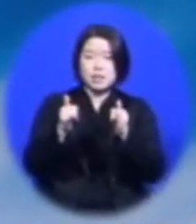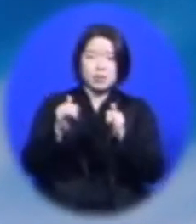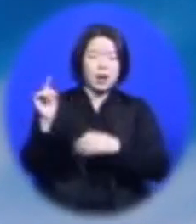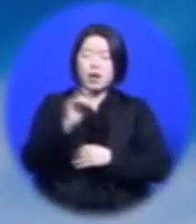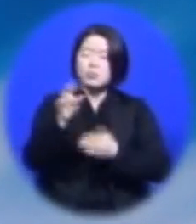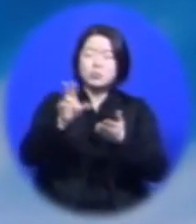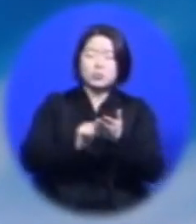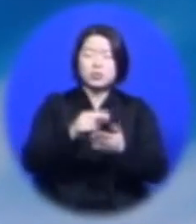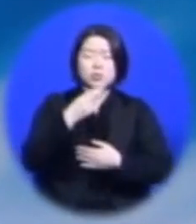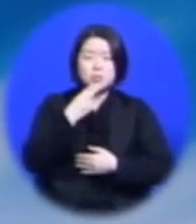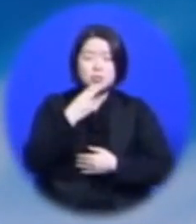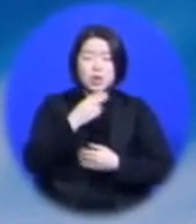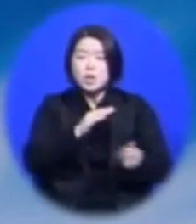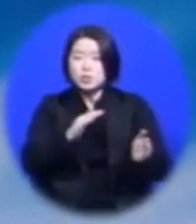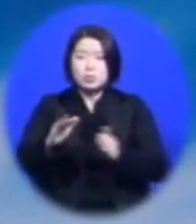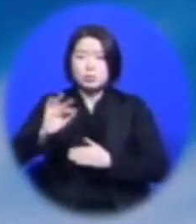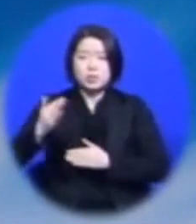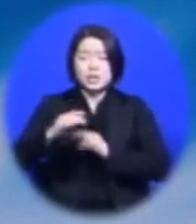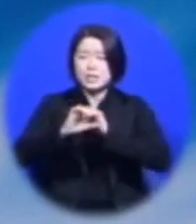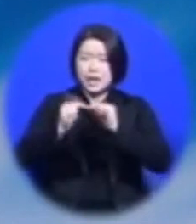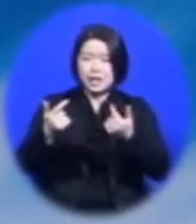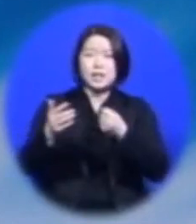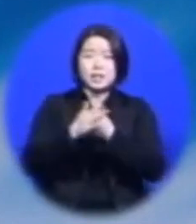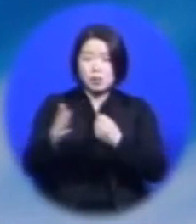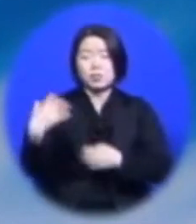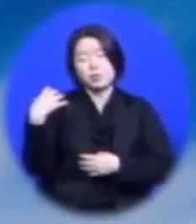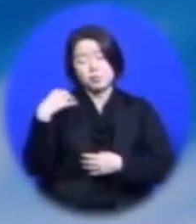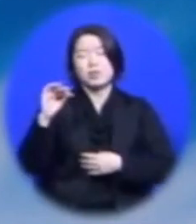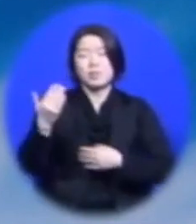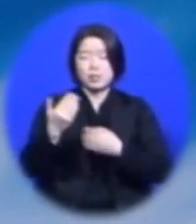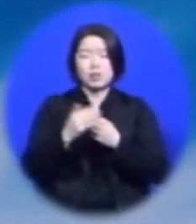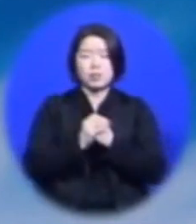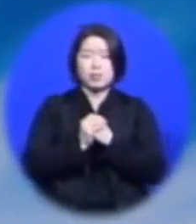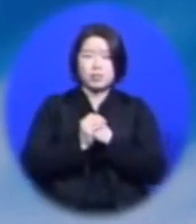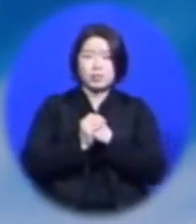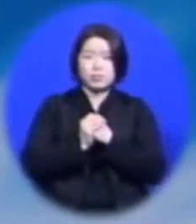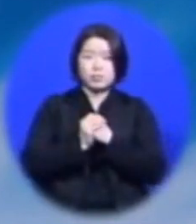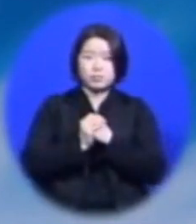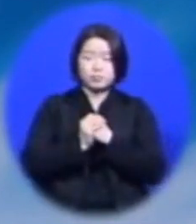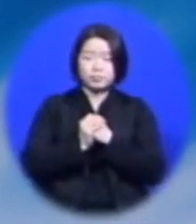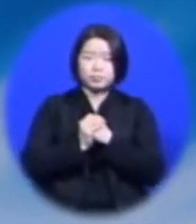없습니다. 준비되지 않았기 때문에 부담이 되는 것입니다.